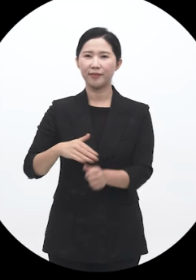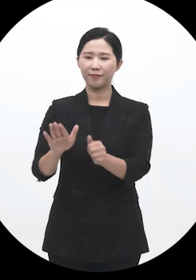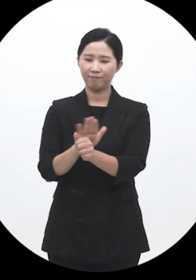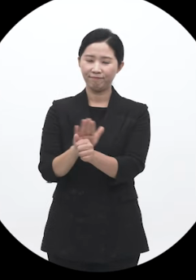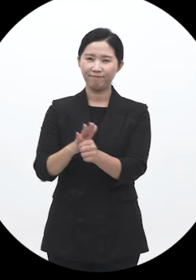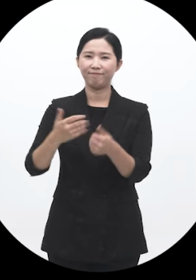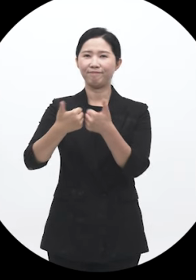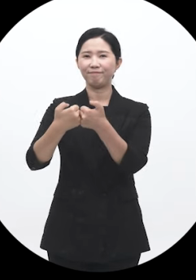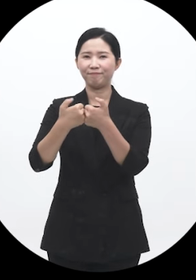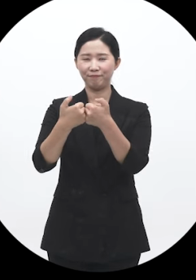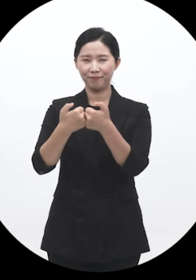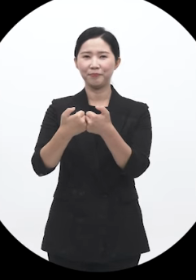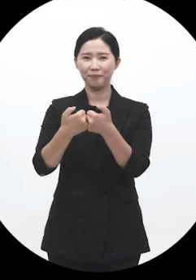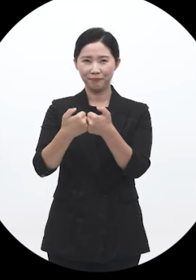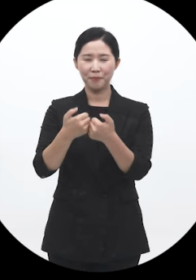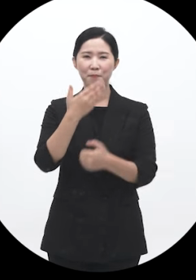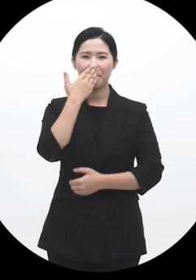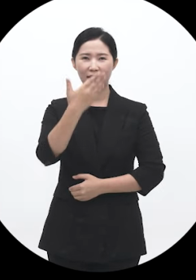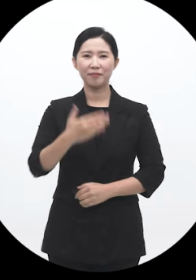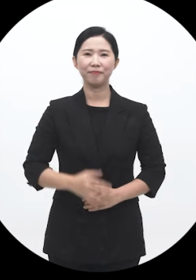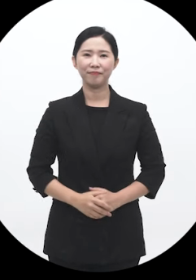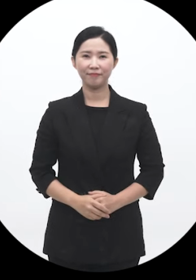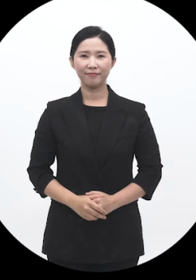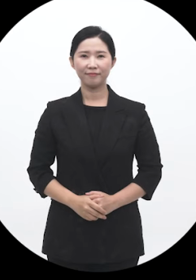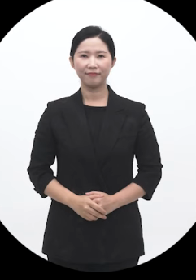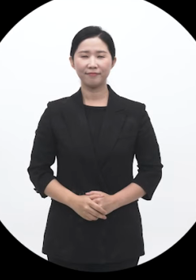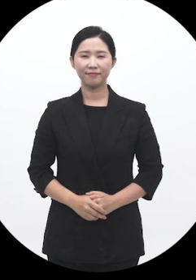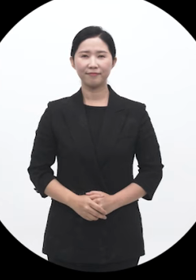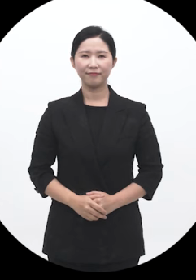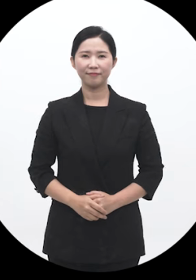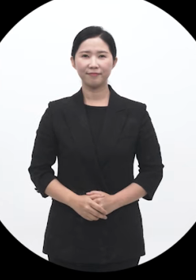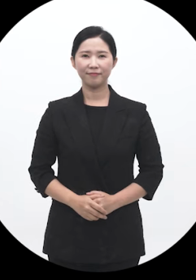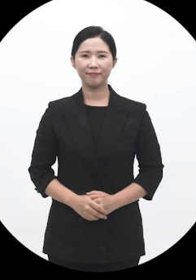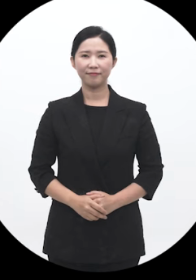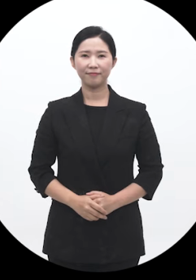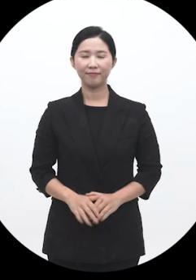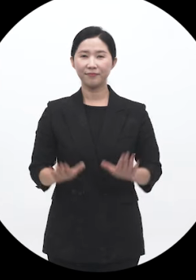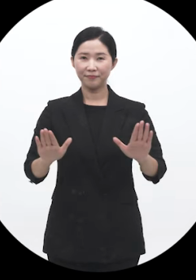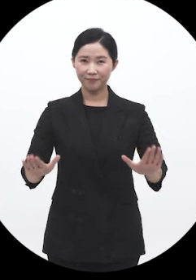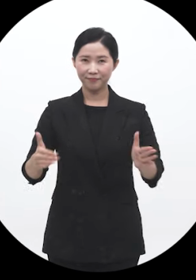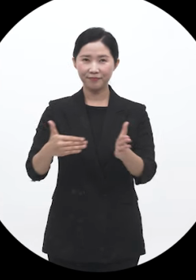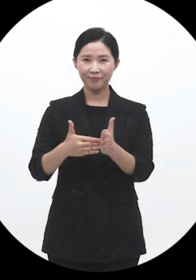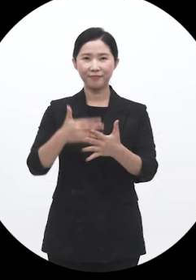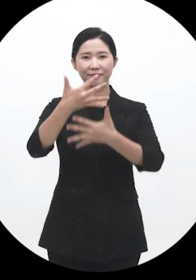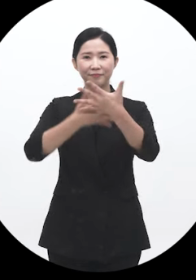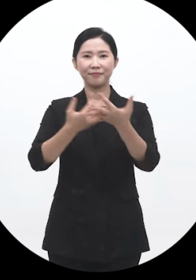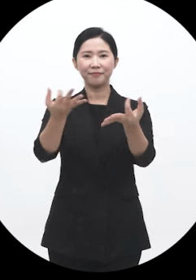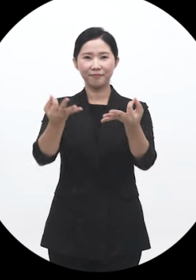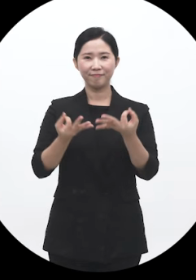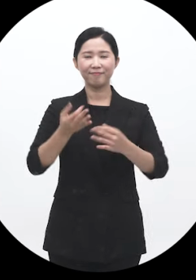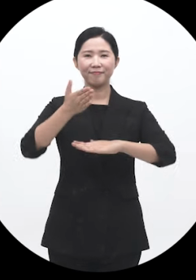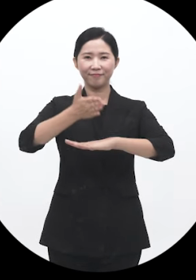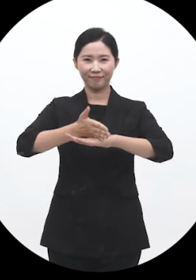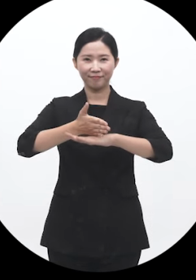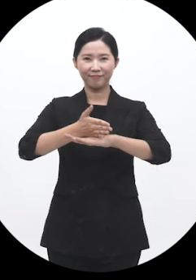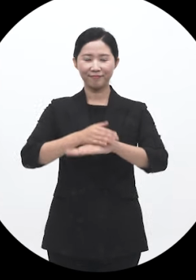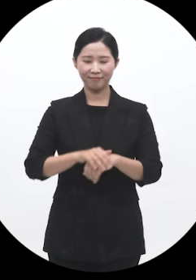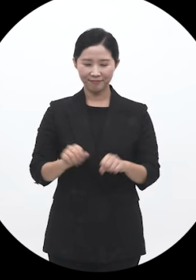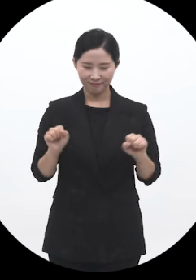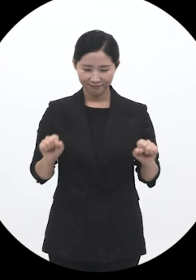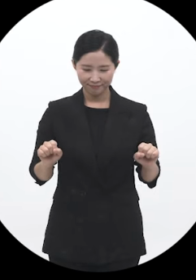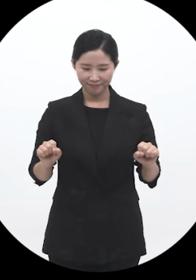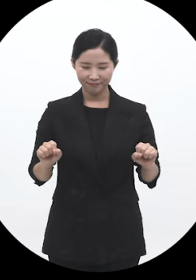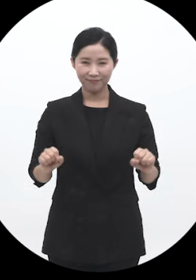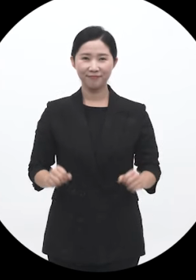친절히 상담해 드리도록 하겠습니다. 지금까지 경청해 주셔서 감사합니다.